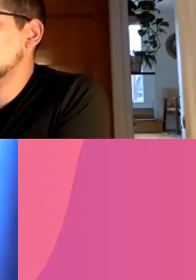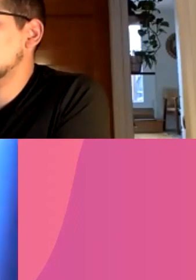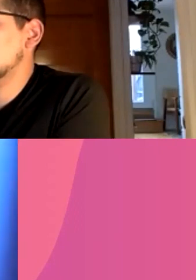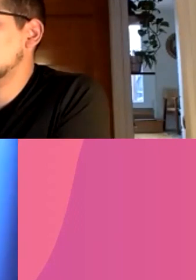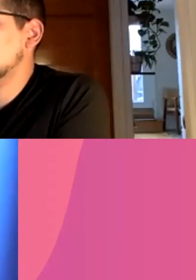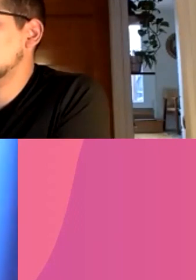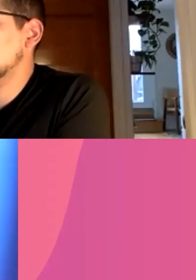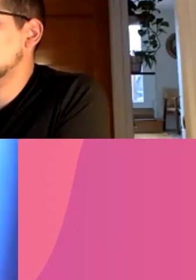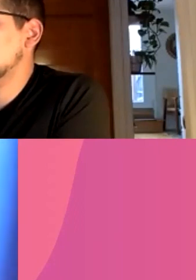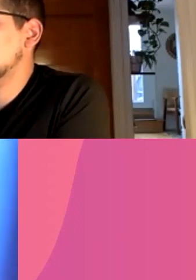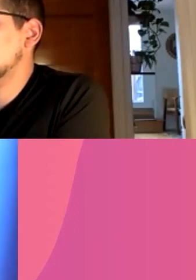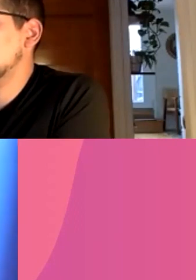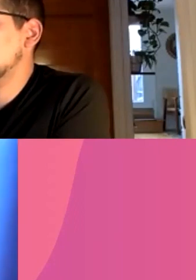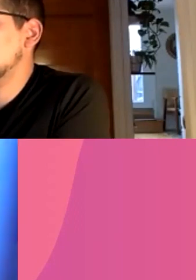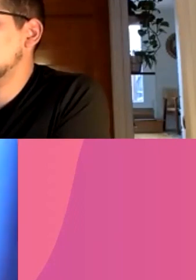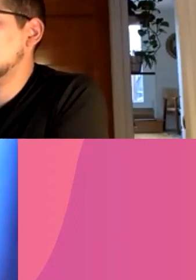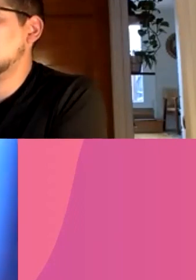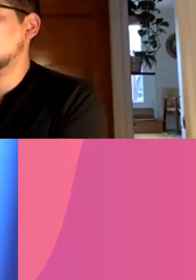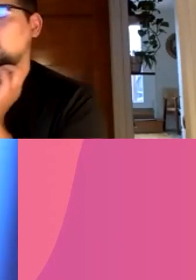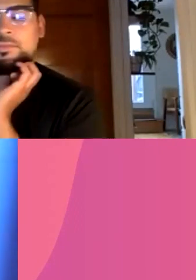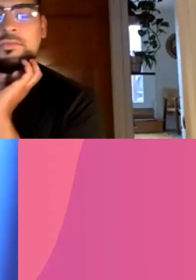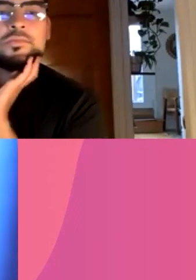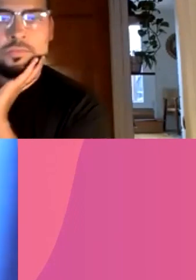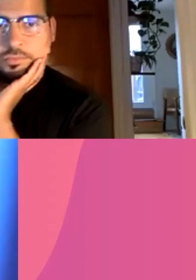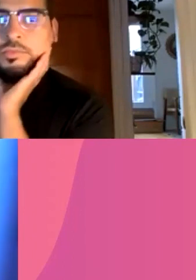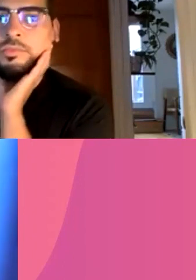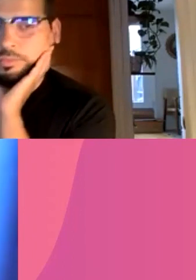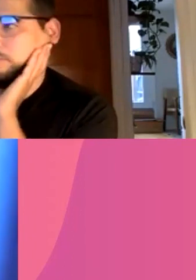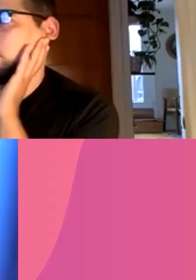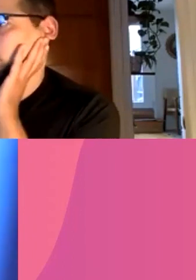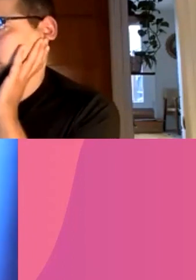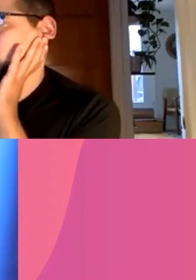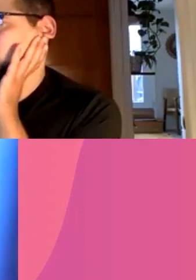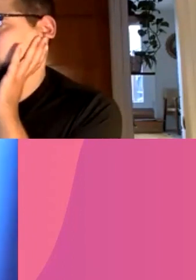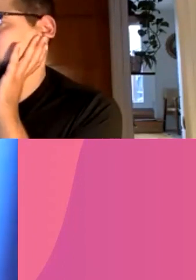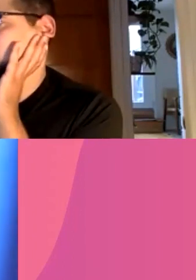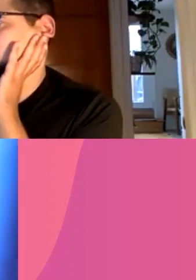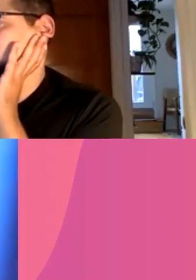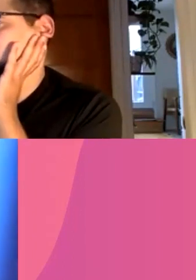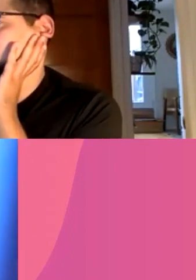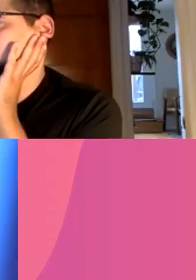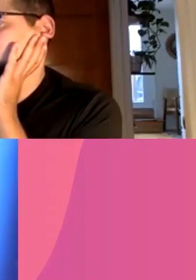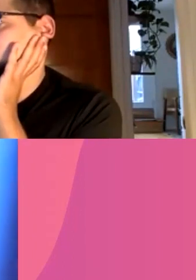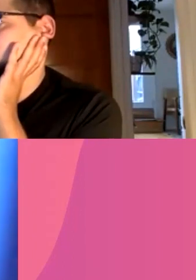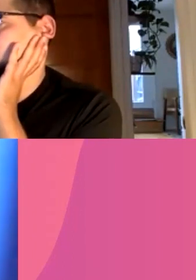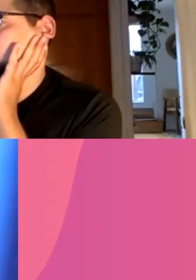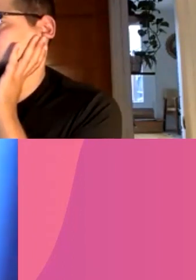ce qui pourrait être fait quant au changement aux